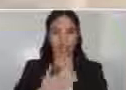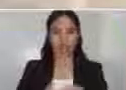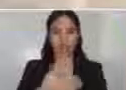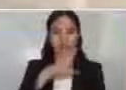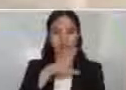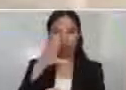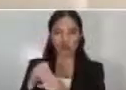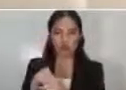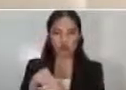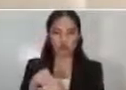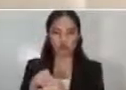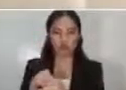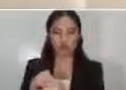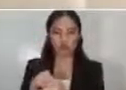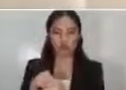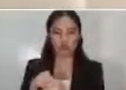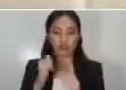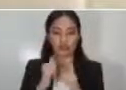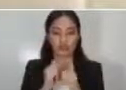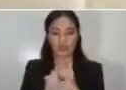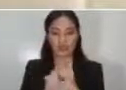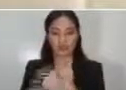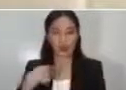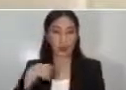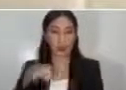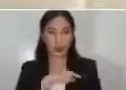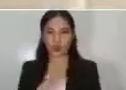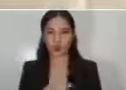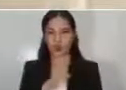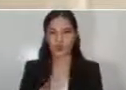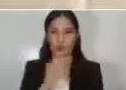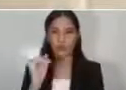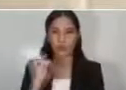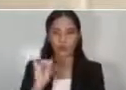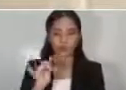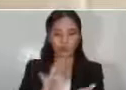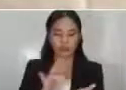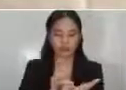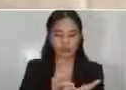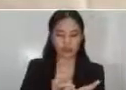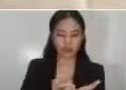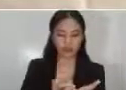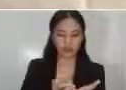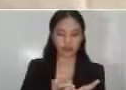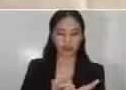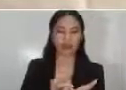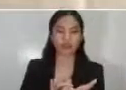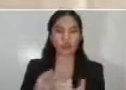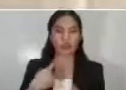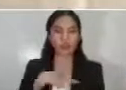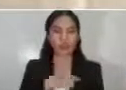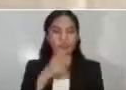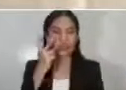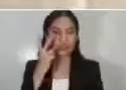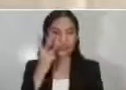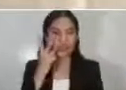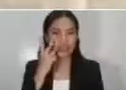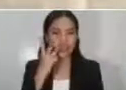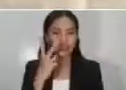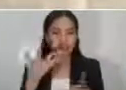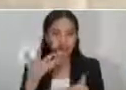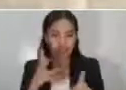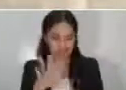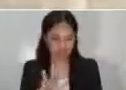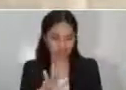Nasa gitna ng mga pulis ang dalawang lalaking minamaltrato ng kanilang amo sa Parañaque City. Tila impyerno raw ang inabot